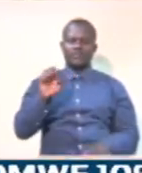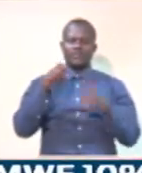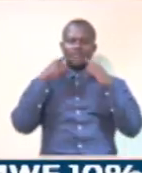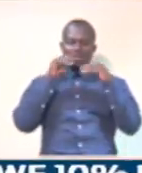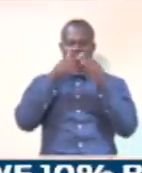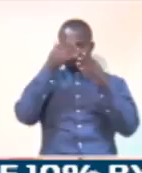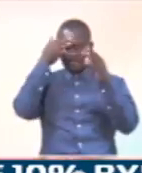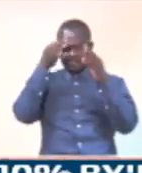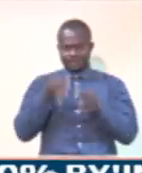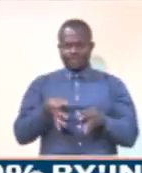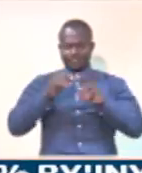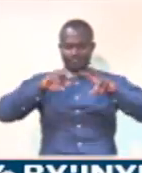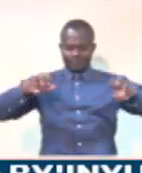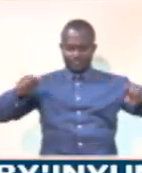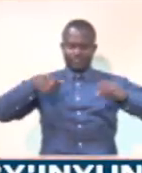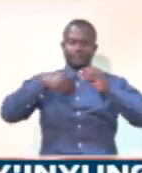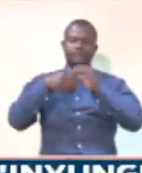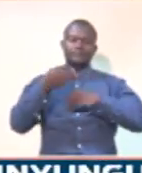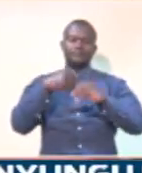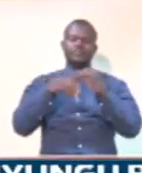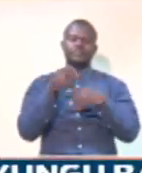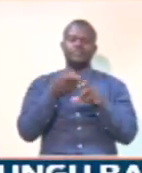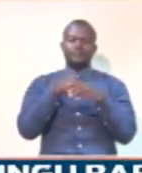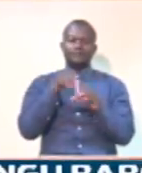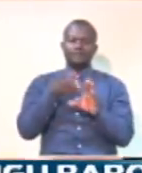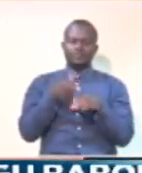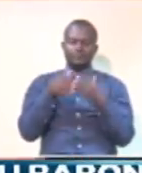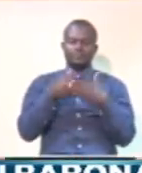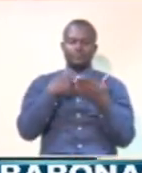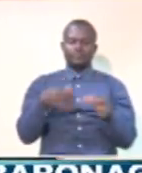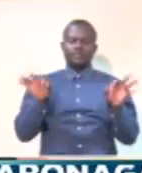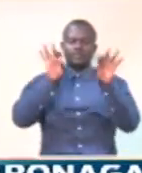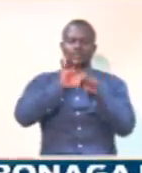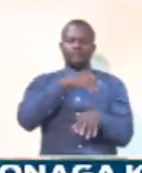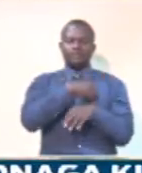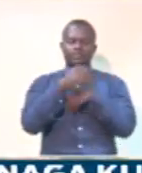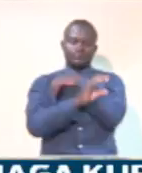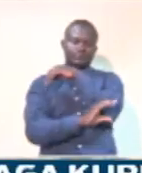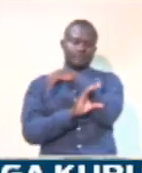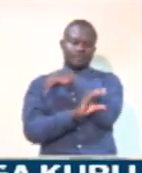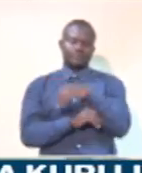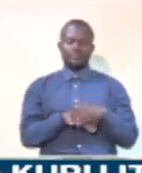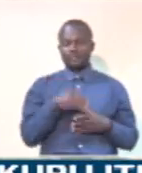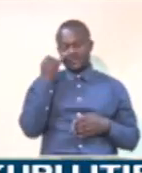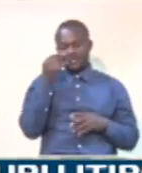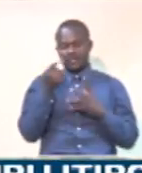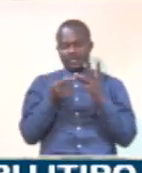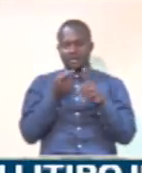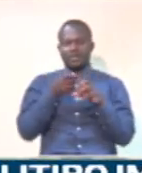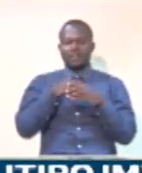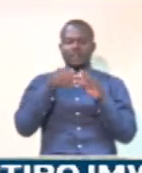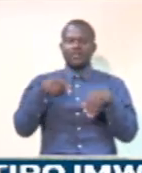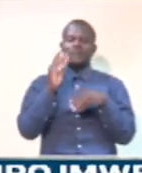leta ifata cyo kugenzura ibiciro by'ibikomoka kuri peteroli ari icyemezo gifitiye akamaro ubukungu bw'igihugu. Ibintu byavaga hano bijya